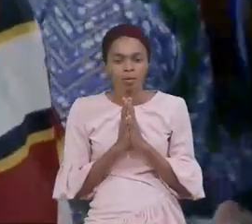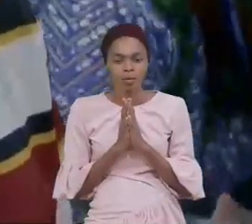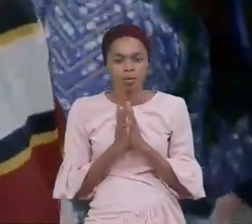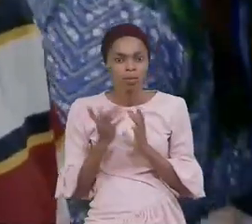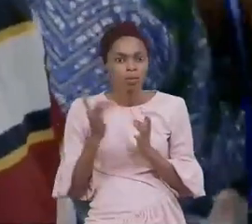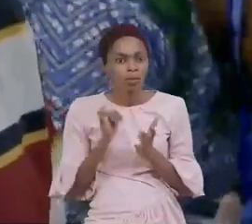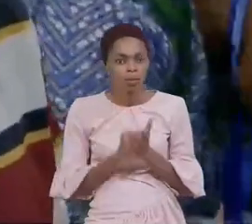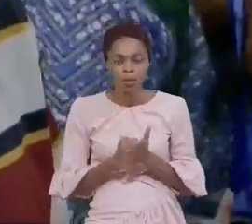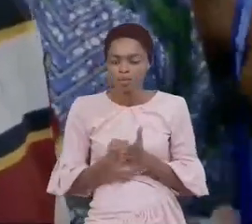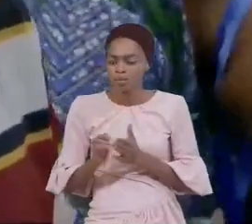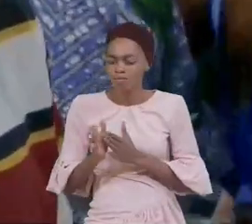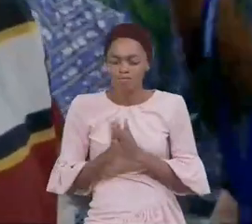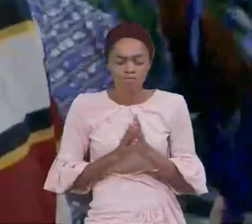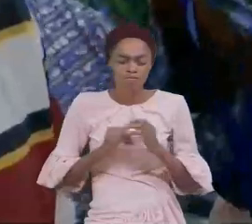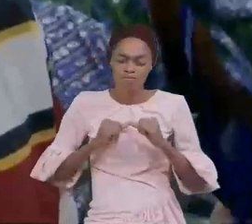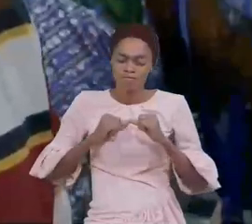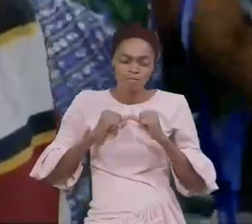Vous êtes fervent.